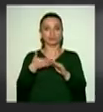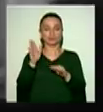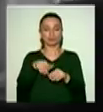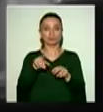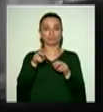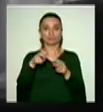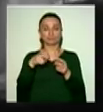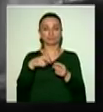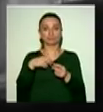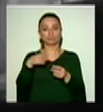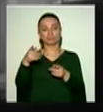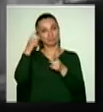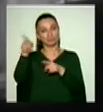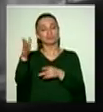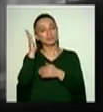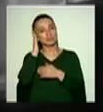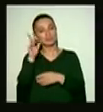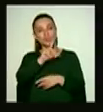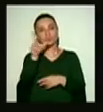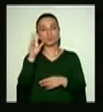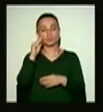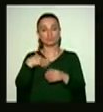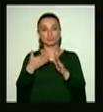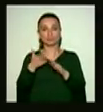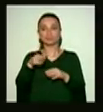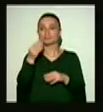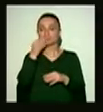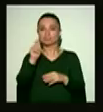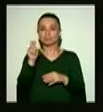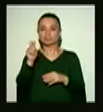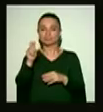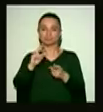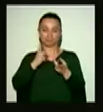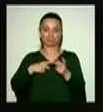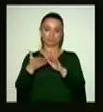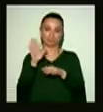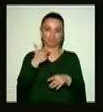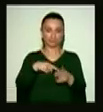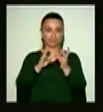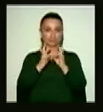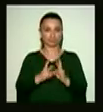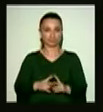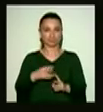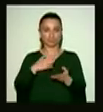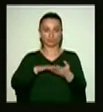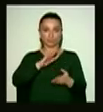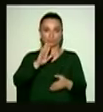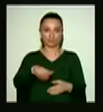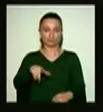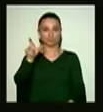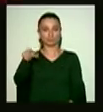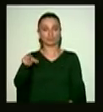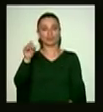მეწყებოდა. სახლში ვტოვებდი, რომ გამოეძინა და როდესაც 2 საათზე სახლში სასადილოდან გამოსაცვლელად ვბრუნდებოდი,